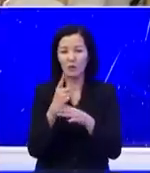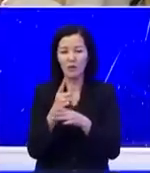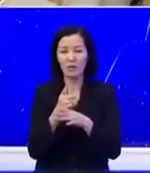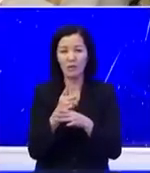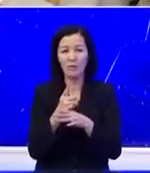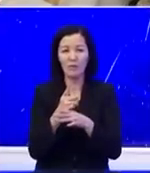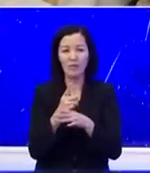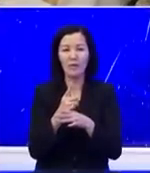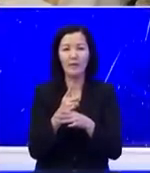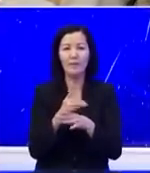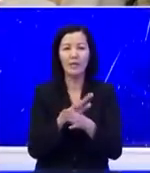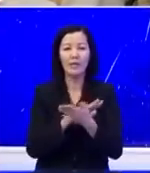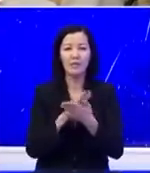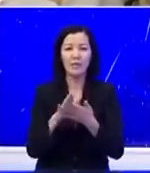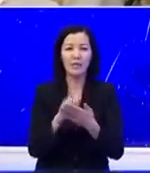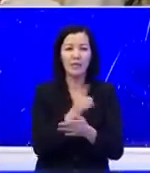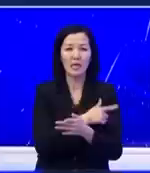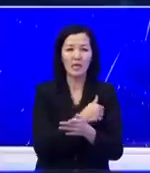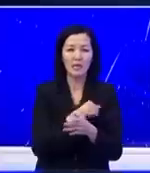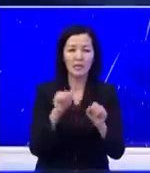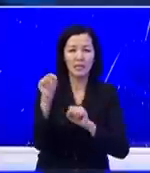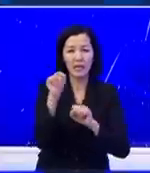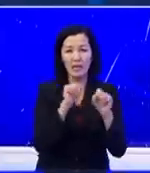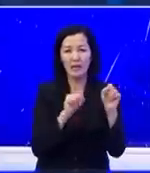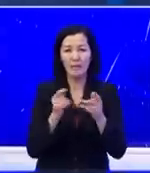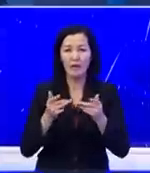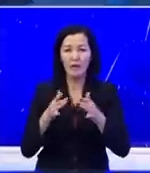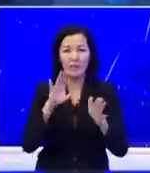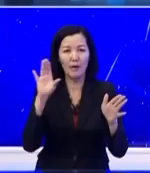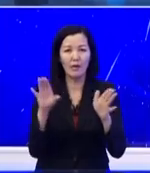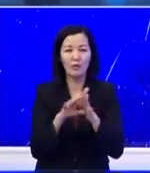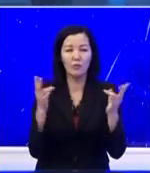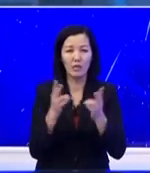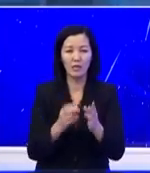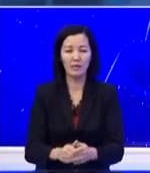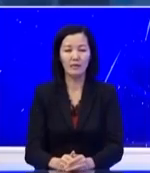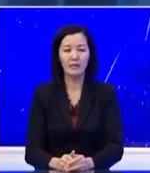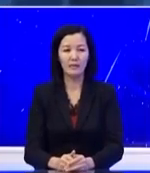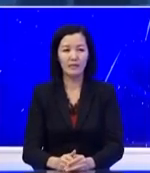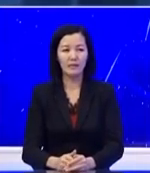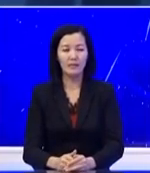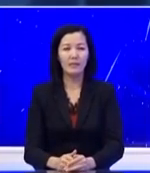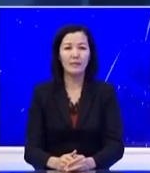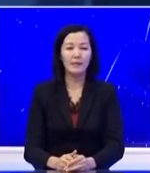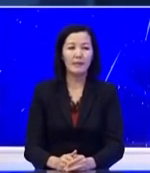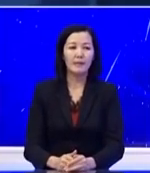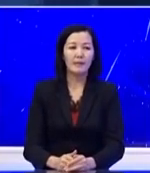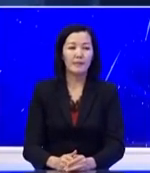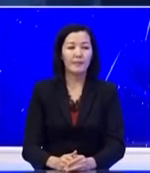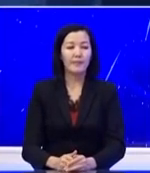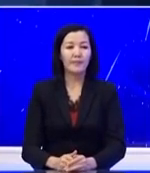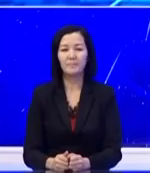саны санитарлық талап сақталуы тиіс. Камшат Мұхамеджан, Жасұлан Шымкенже, Жетісу арнасы, Талдықорған.